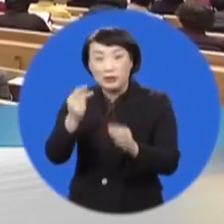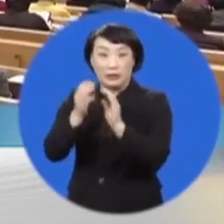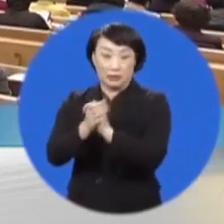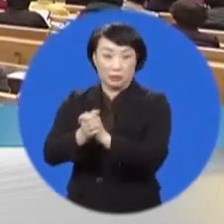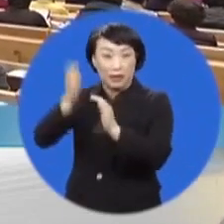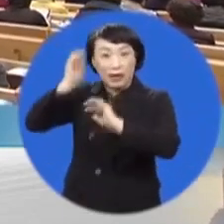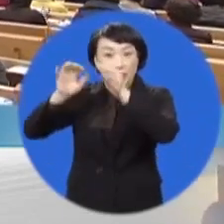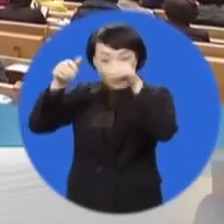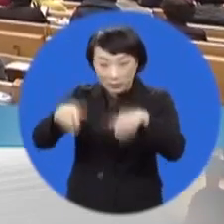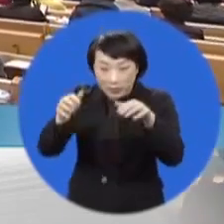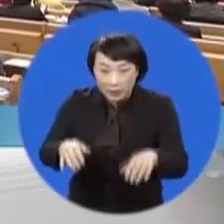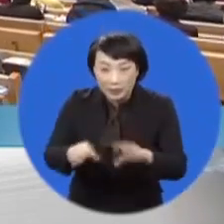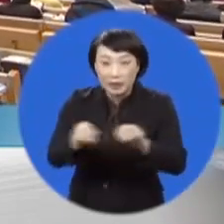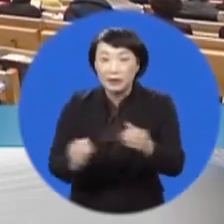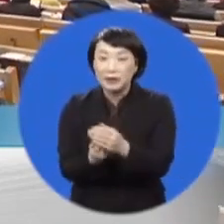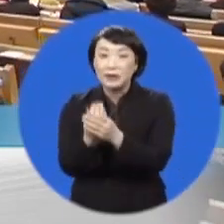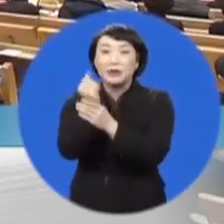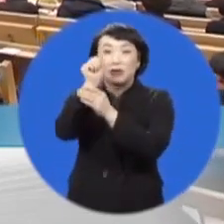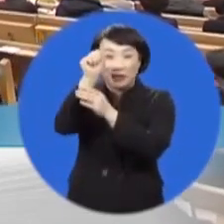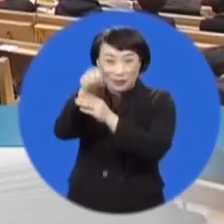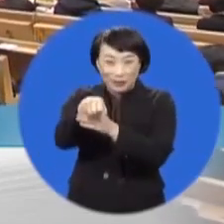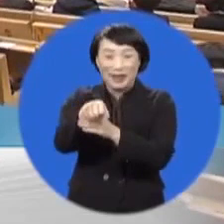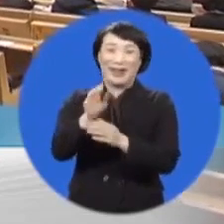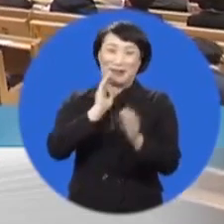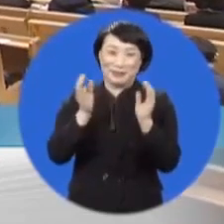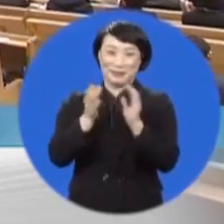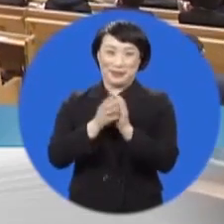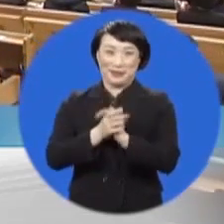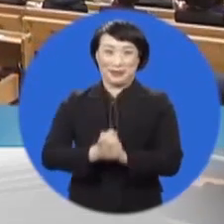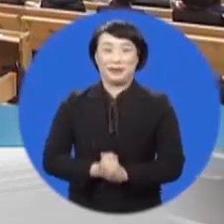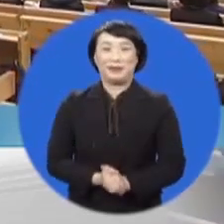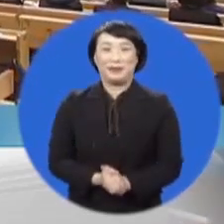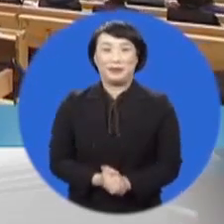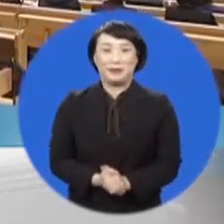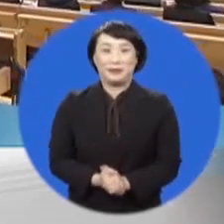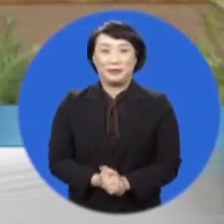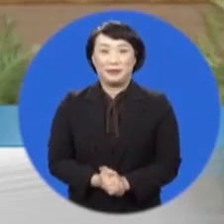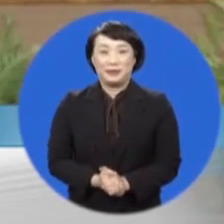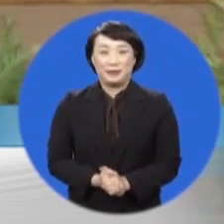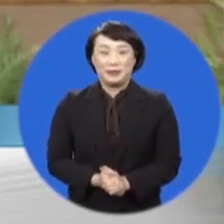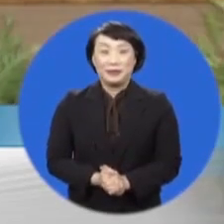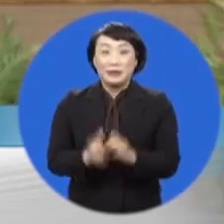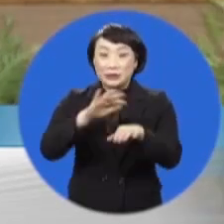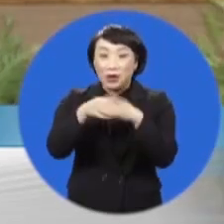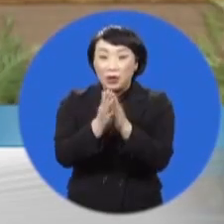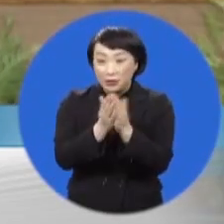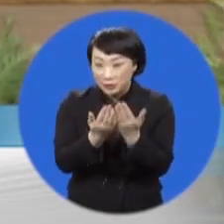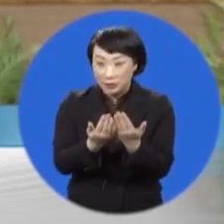하늘이 피를 주고 땅이 열매를 내 얻느니라 아멘 한뫼 약국